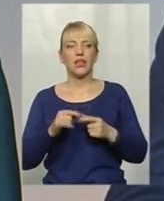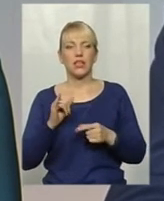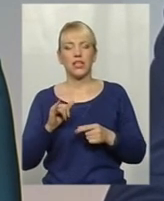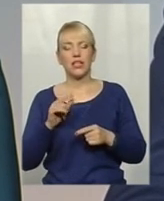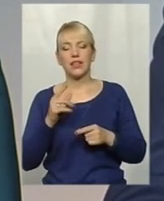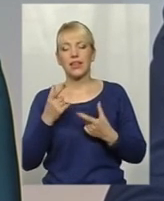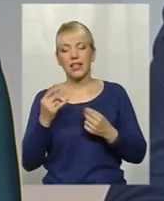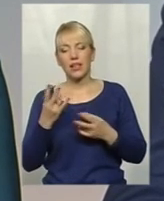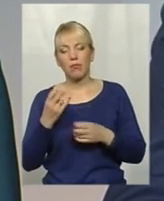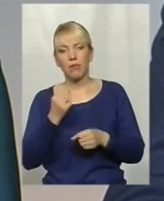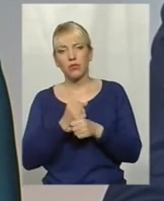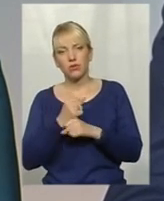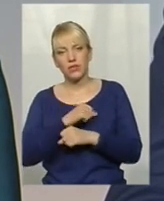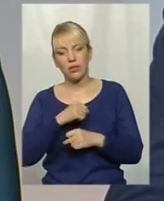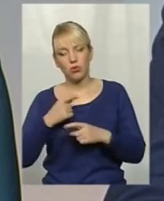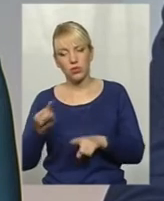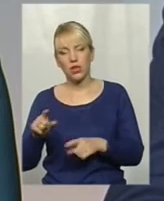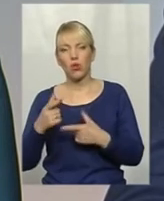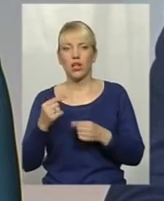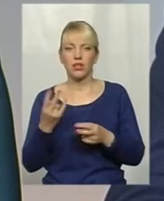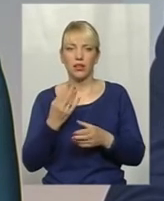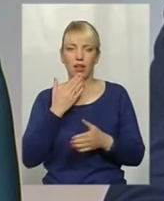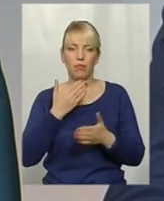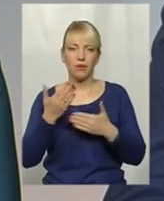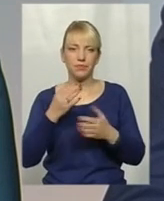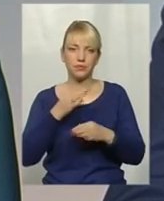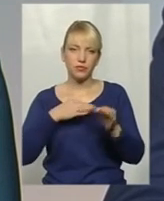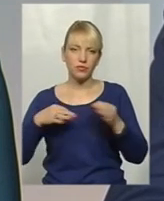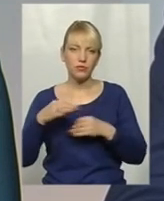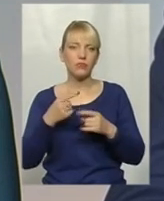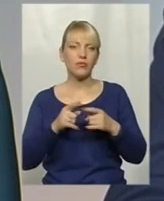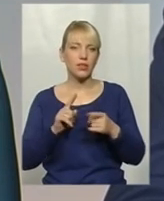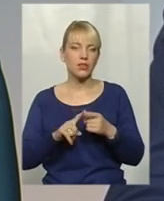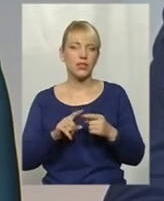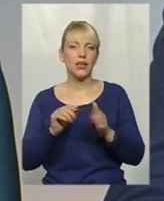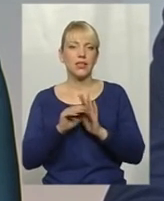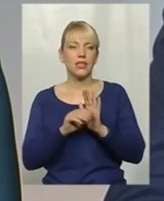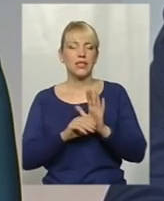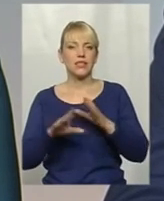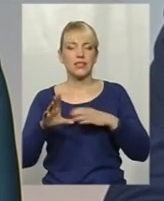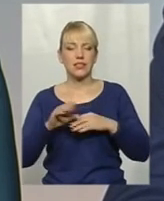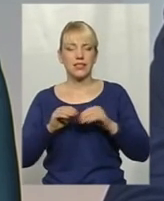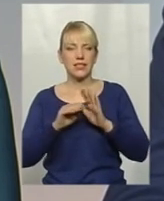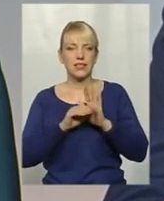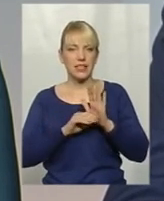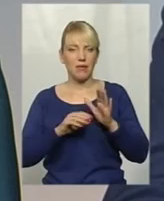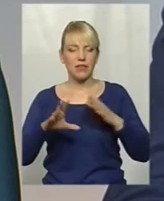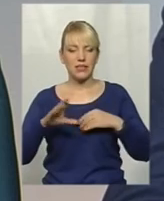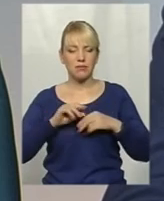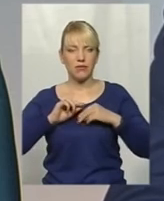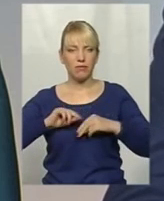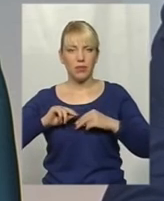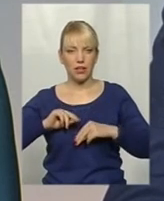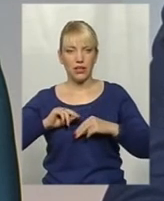де і не мають робити, напевно, щоб не перейти закон. Тому співпраця системна і, думаю, також вона буде продовжена, тому що, дійсно, як ви кажете